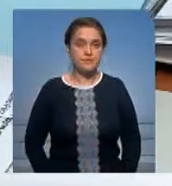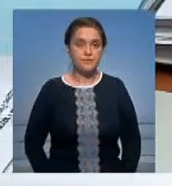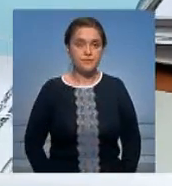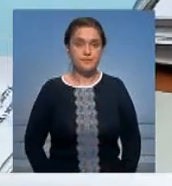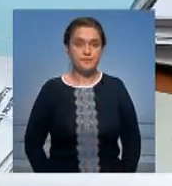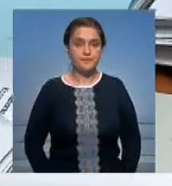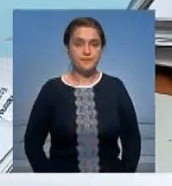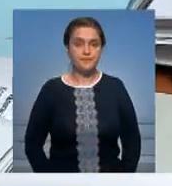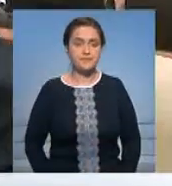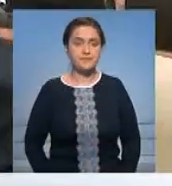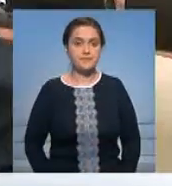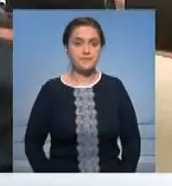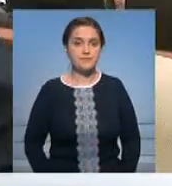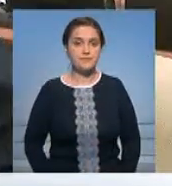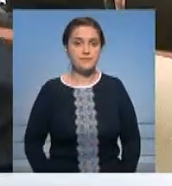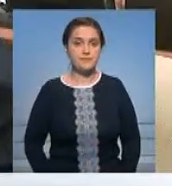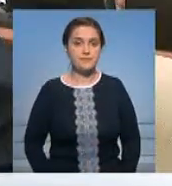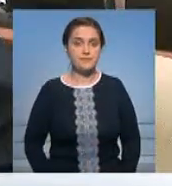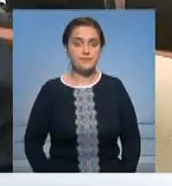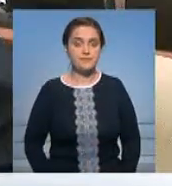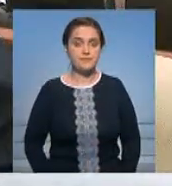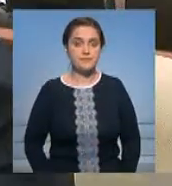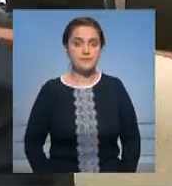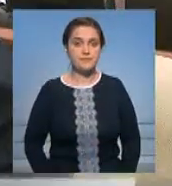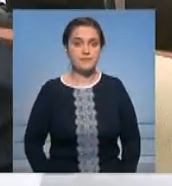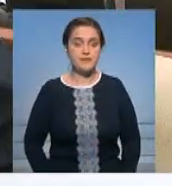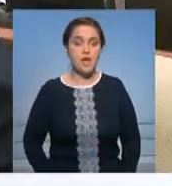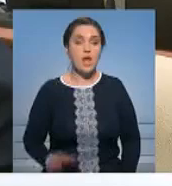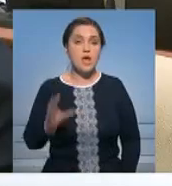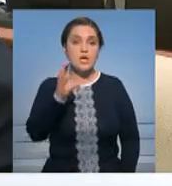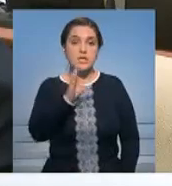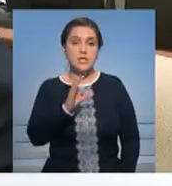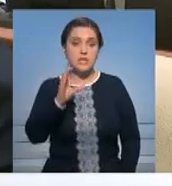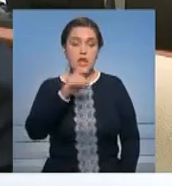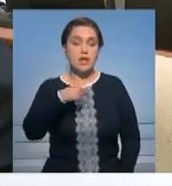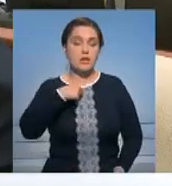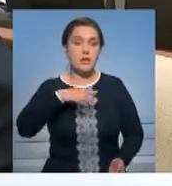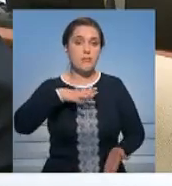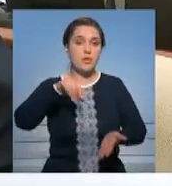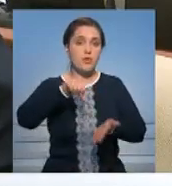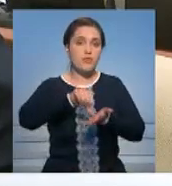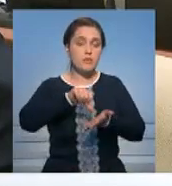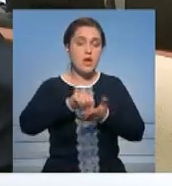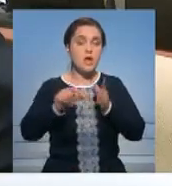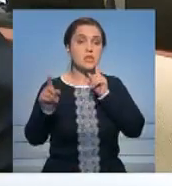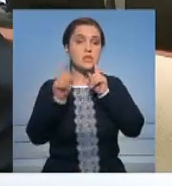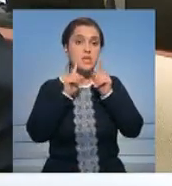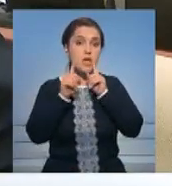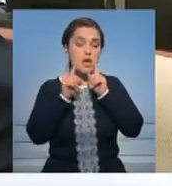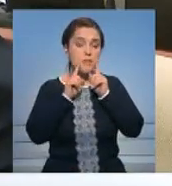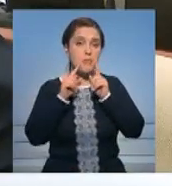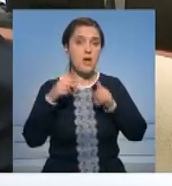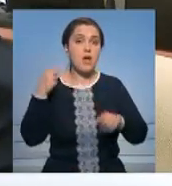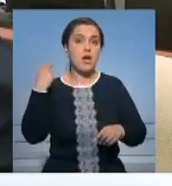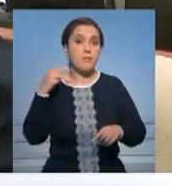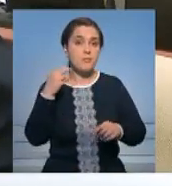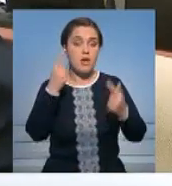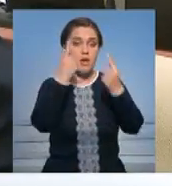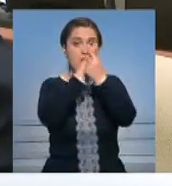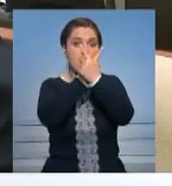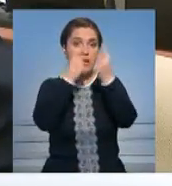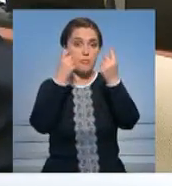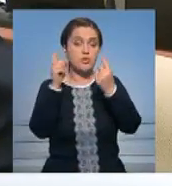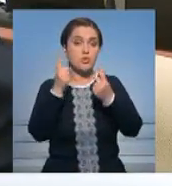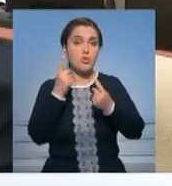Выступая на открытии сессии парламента в сентябре 2017 года, глава государства отметил, что Национальный банк